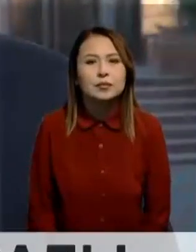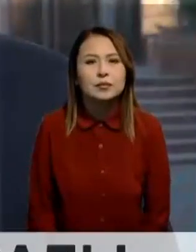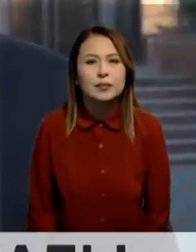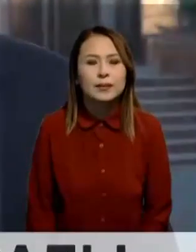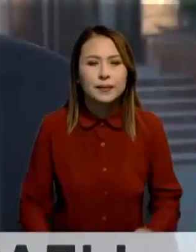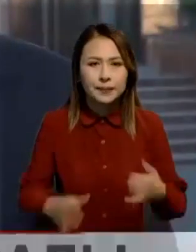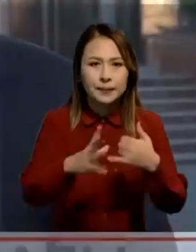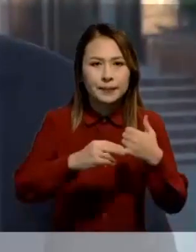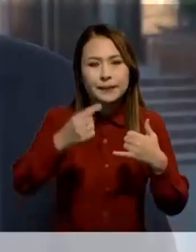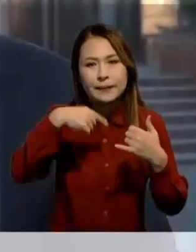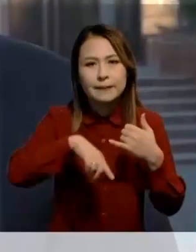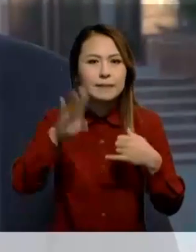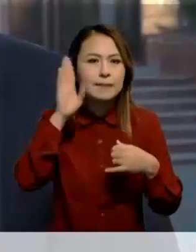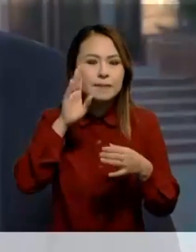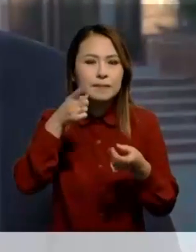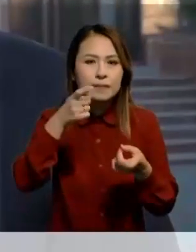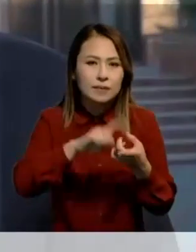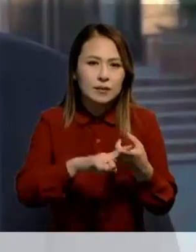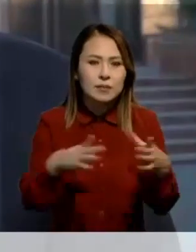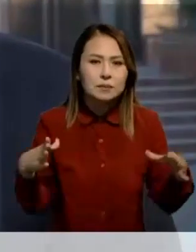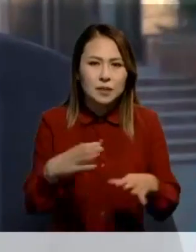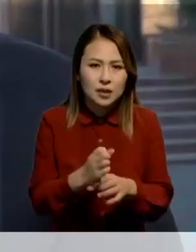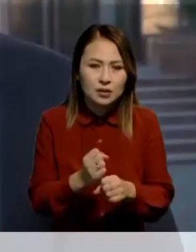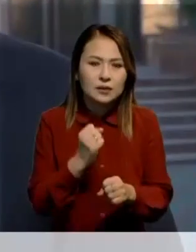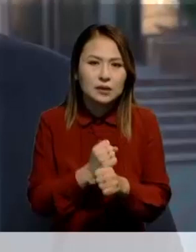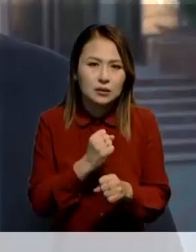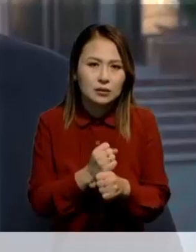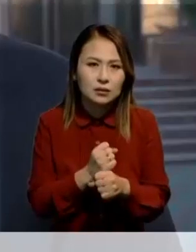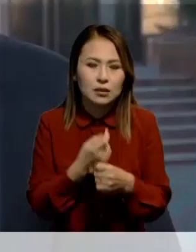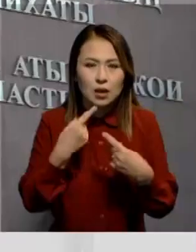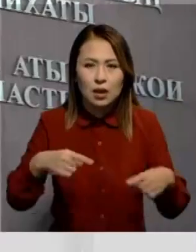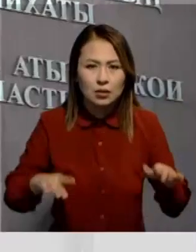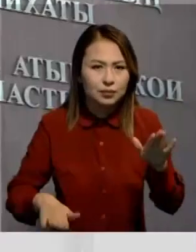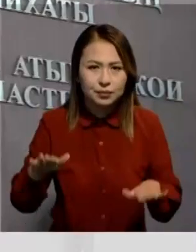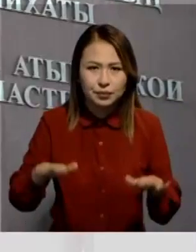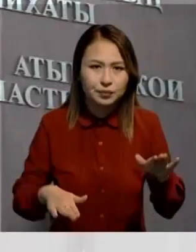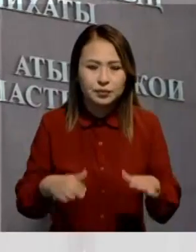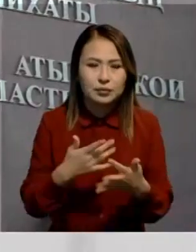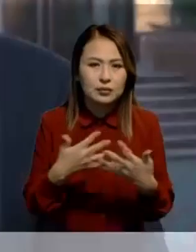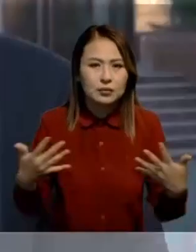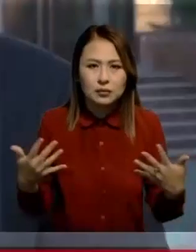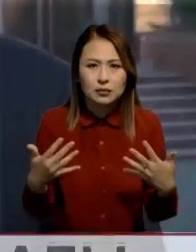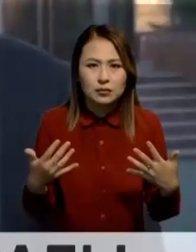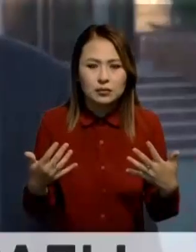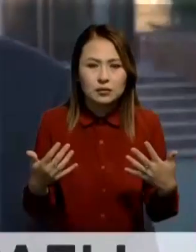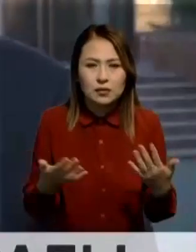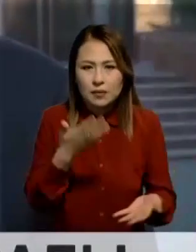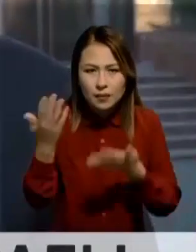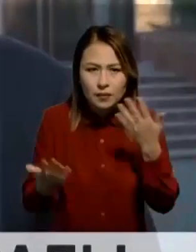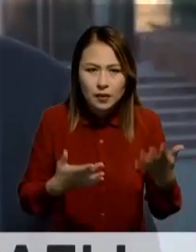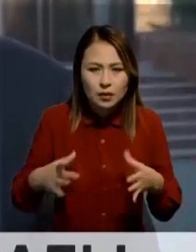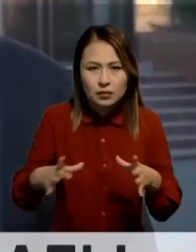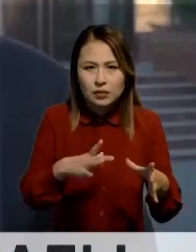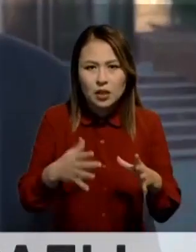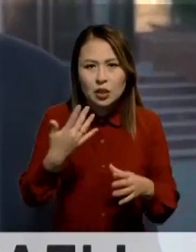асты суларының қашып кетуіне байланысты әр жерде әртүрлі деңгейде болып жатыр. Әр шаруагер қазған